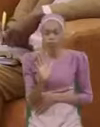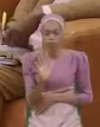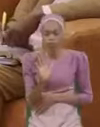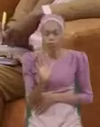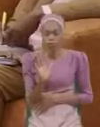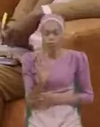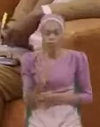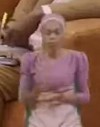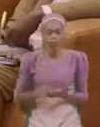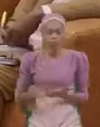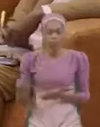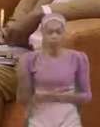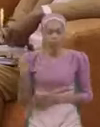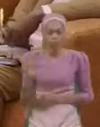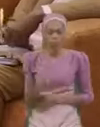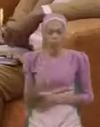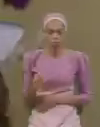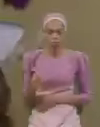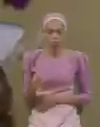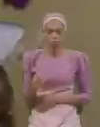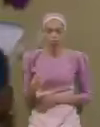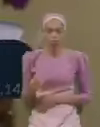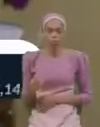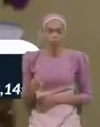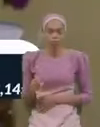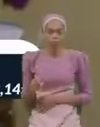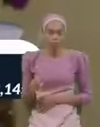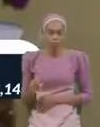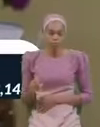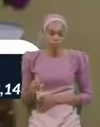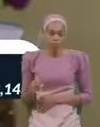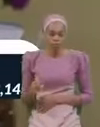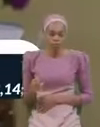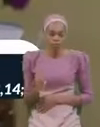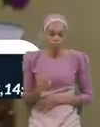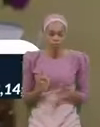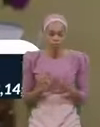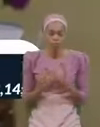5 verset 1